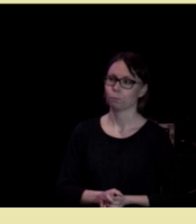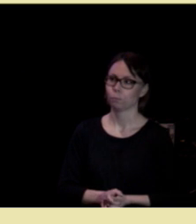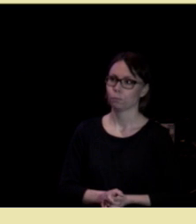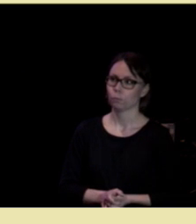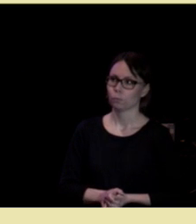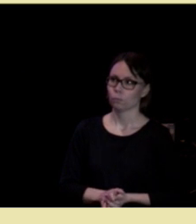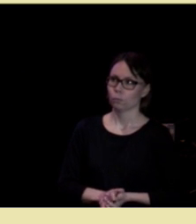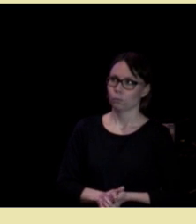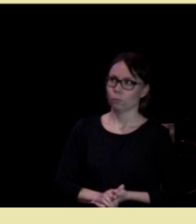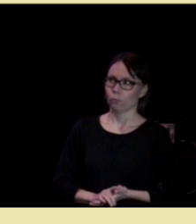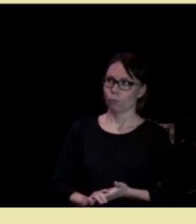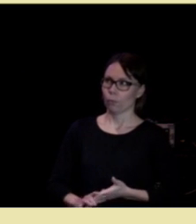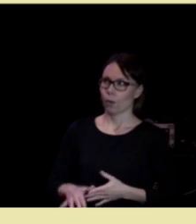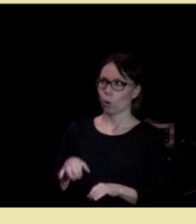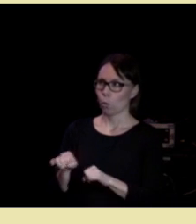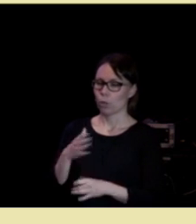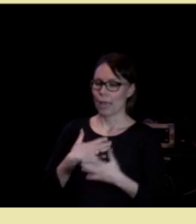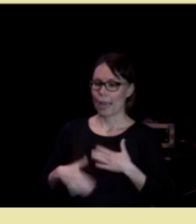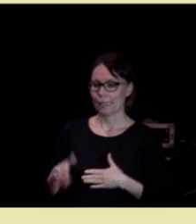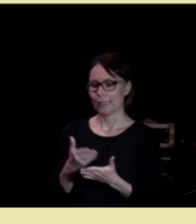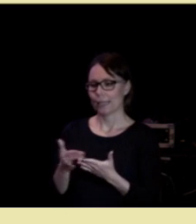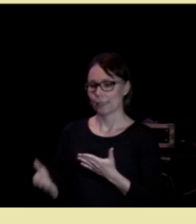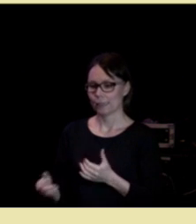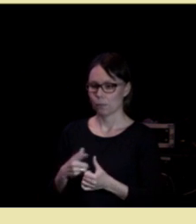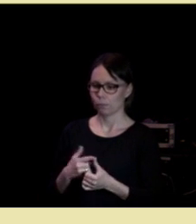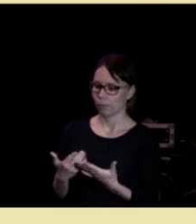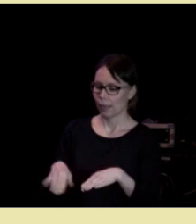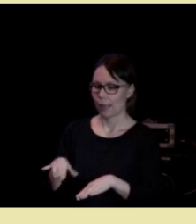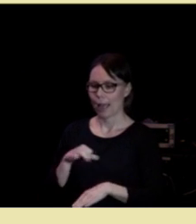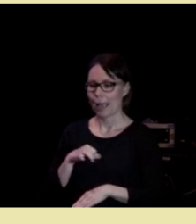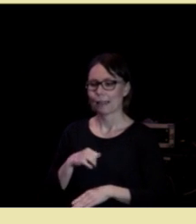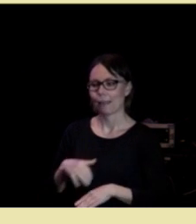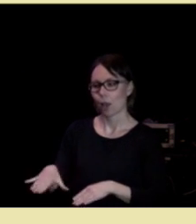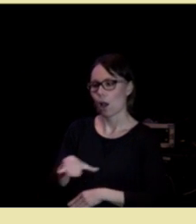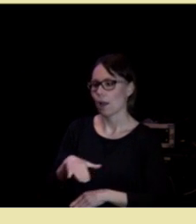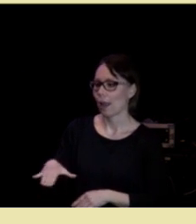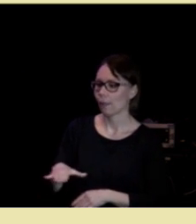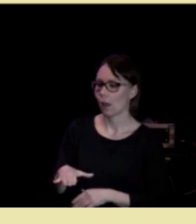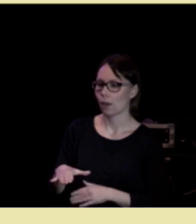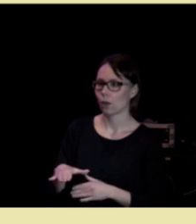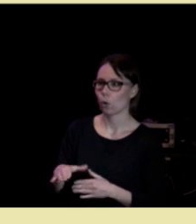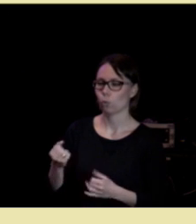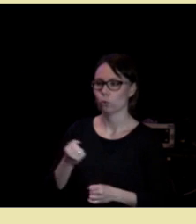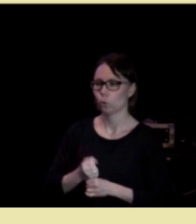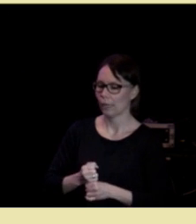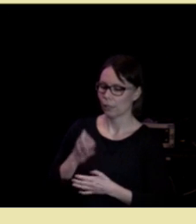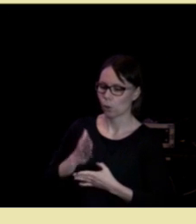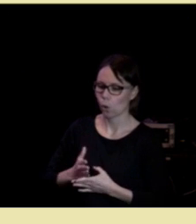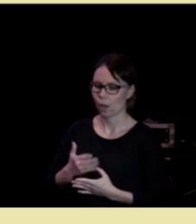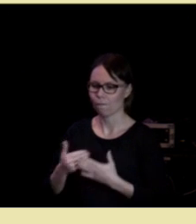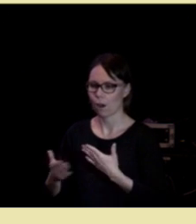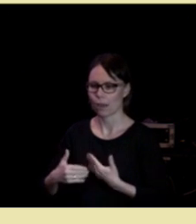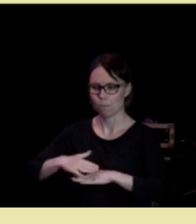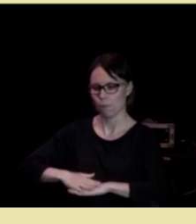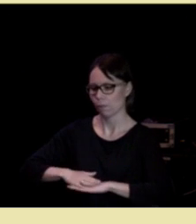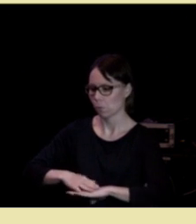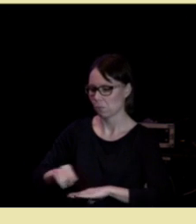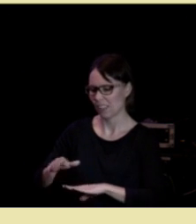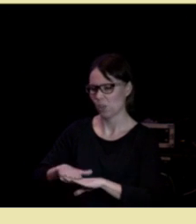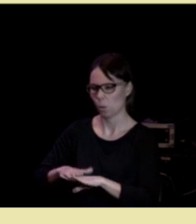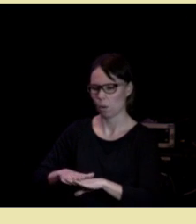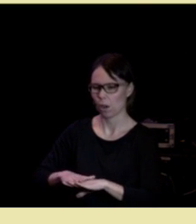I kommunehelsetjenesten både egnet arena og solid nok faglig plattform